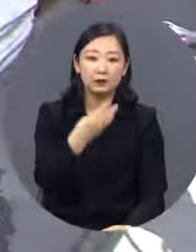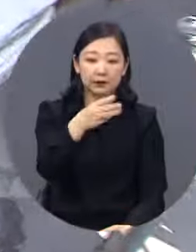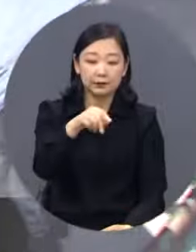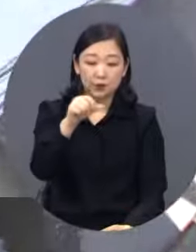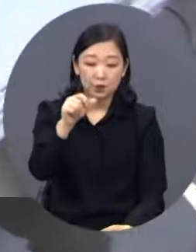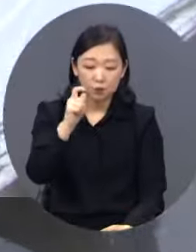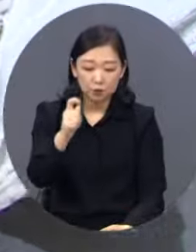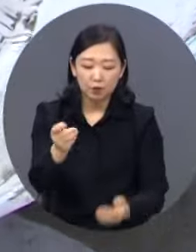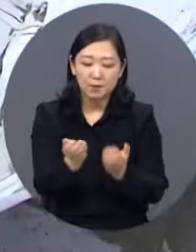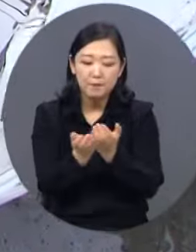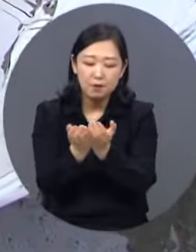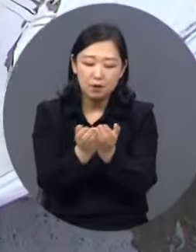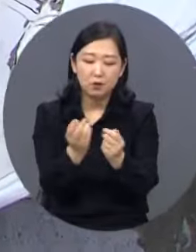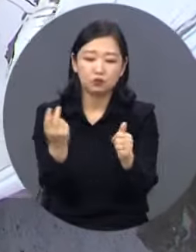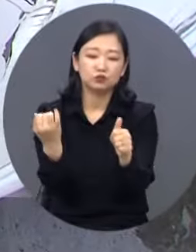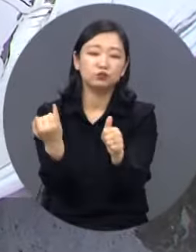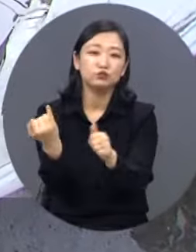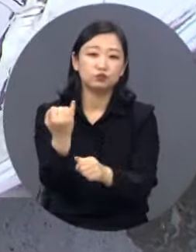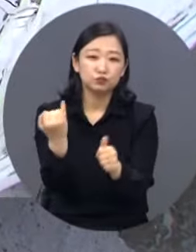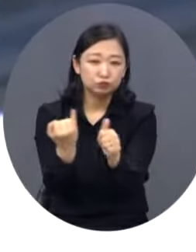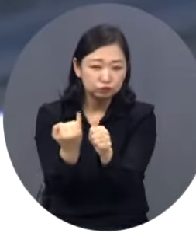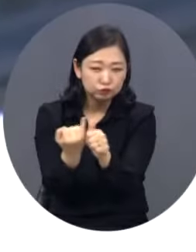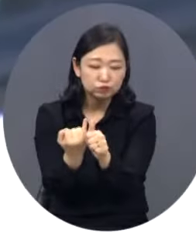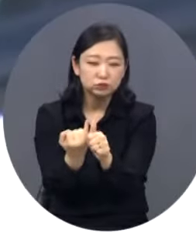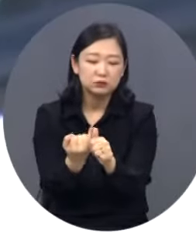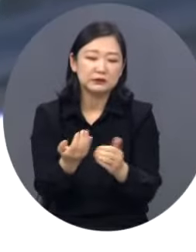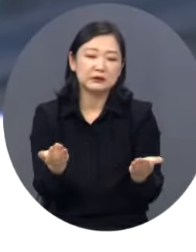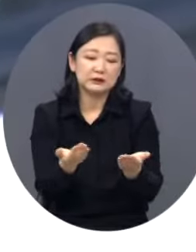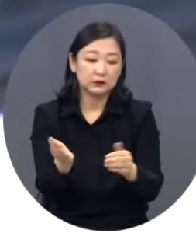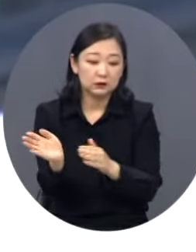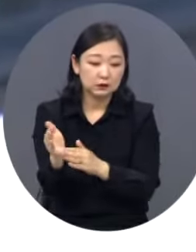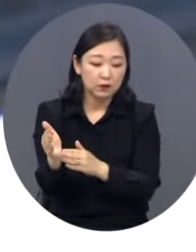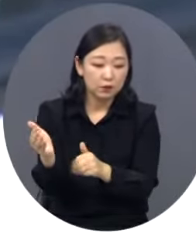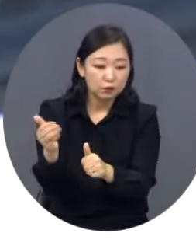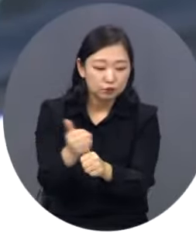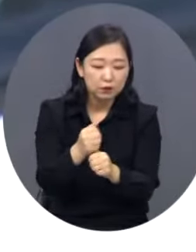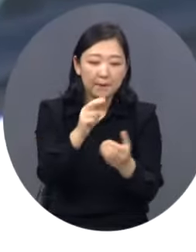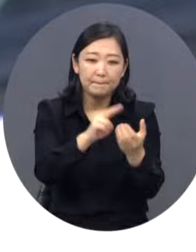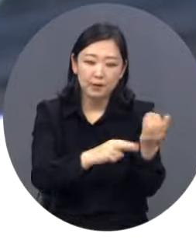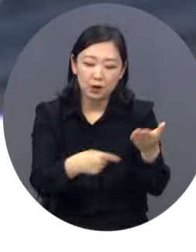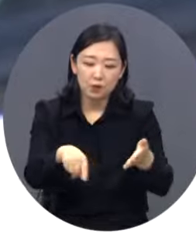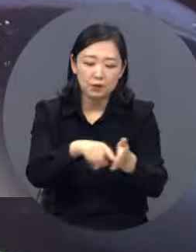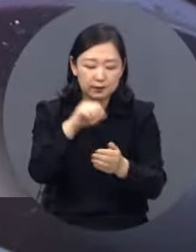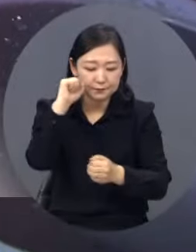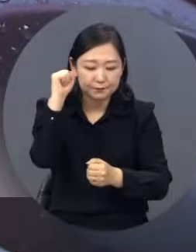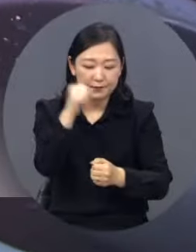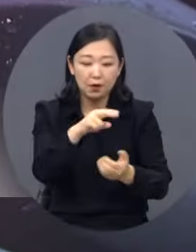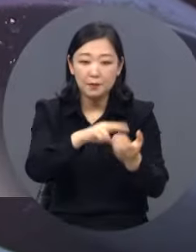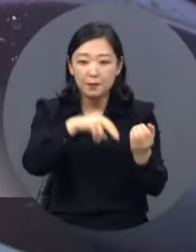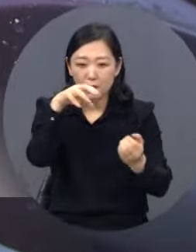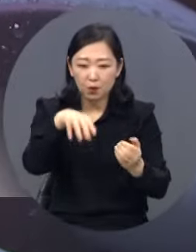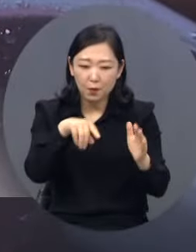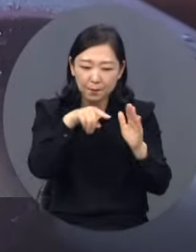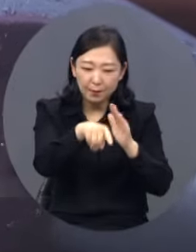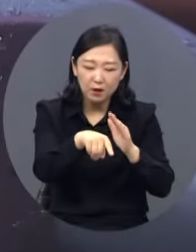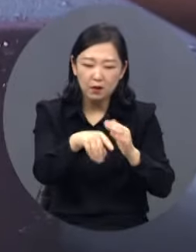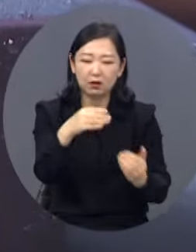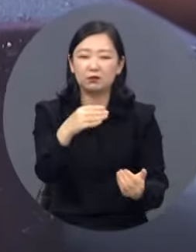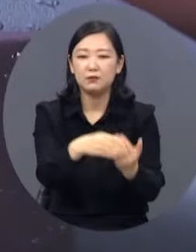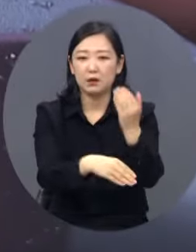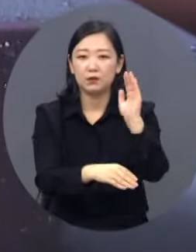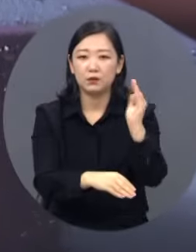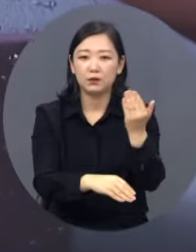3.5톤짜리 배를 타고 다니며 둘이서 조업을 해오던 부부가 잡은 고기를 팔기 위해 이른 새벽 위판장에 나왔다 사고가 난